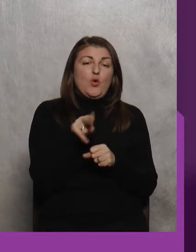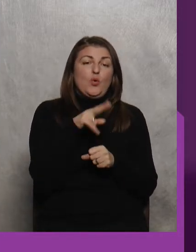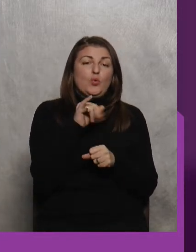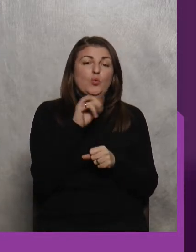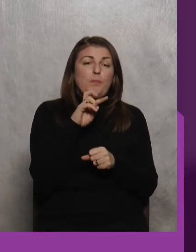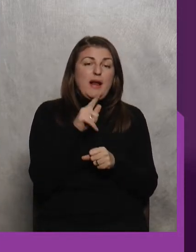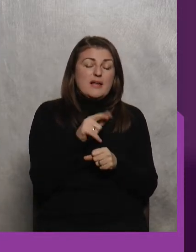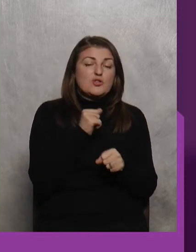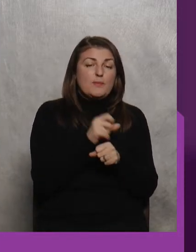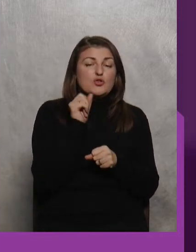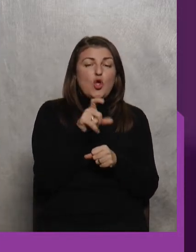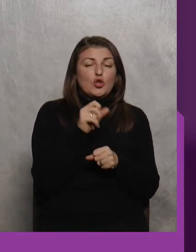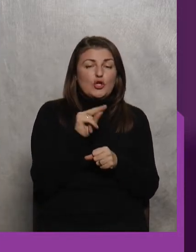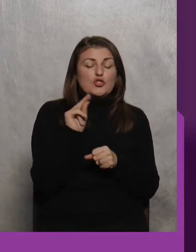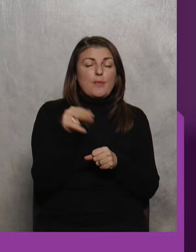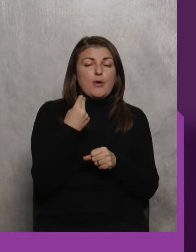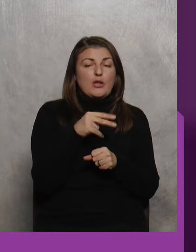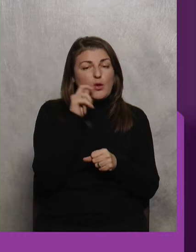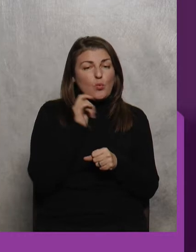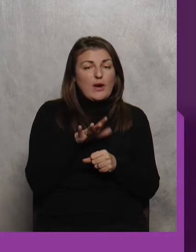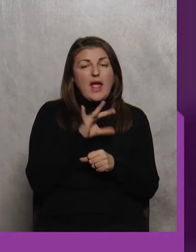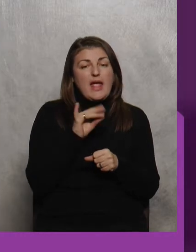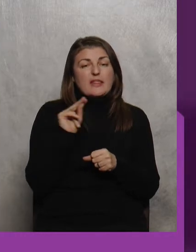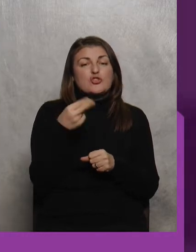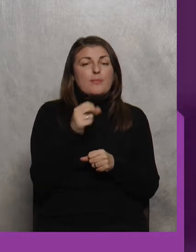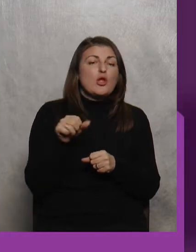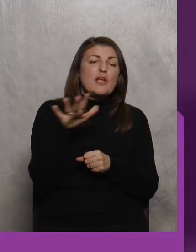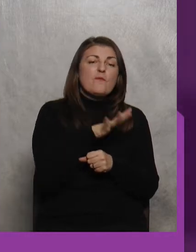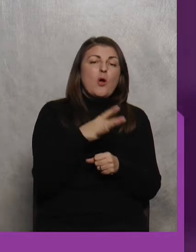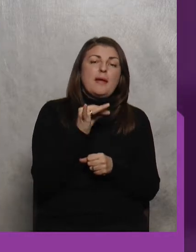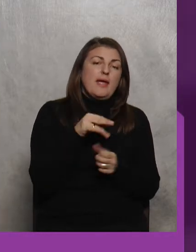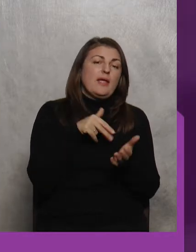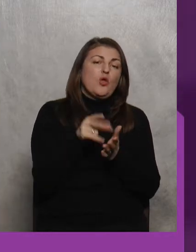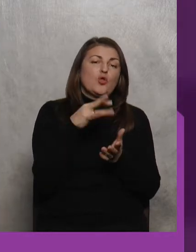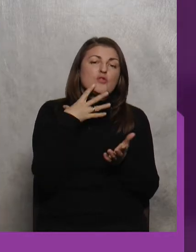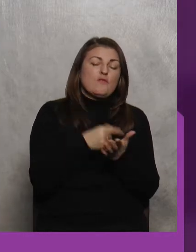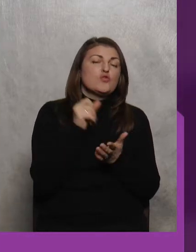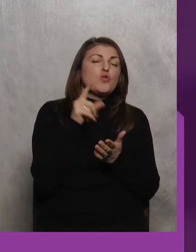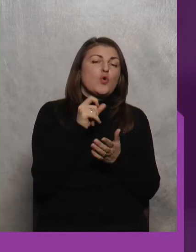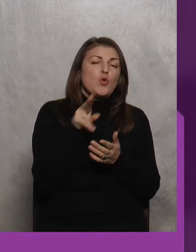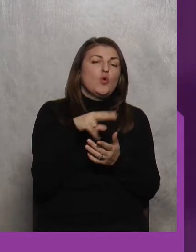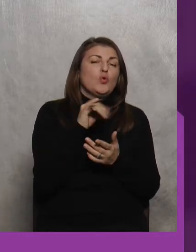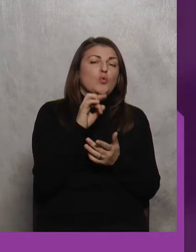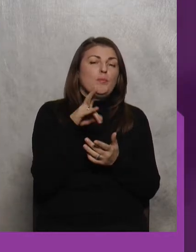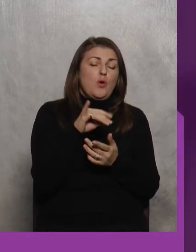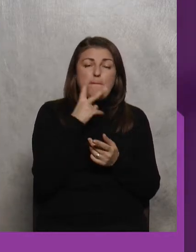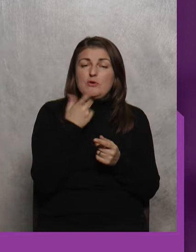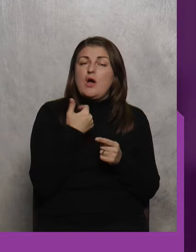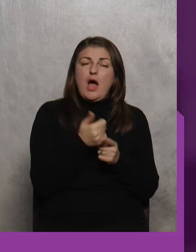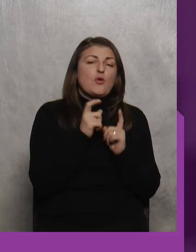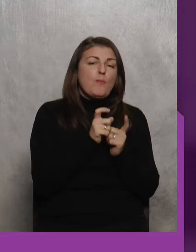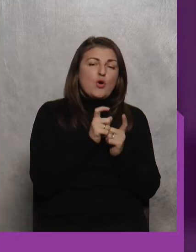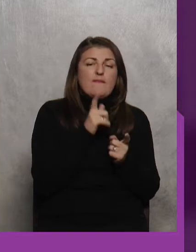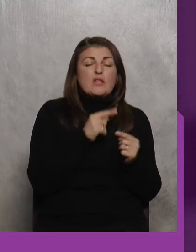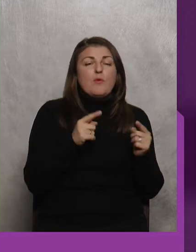золотий дубль на чемпіонаті України і на чемпіонаті Європи, йде до свого золотого дублю, бачимо, що гарно бореться,